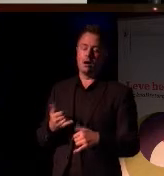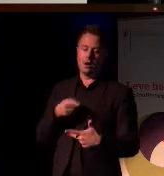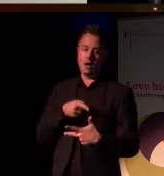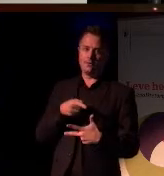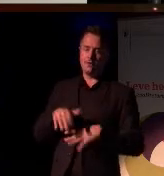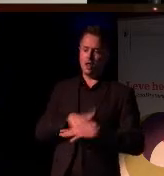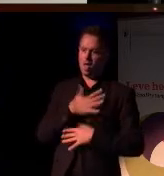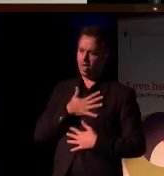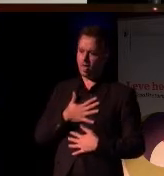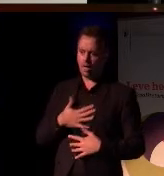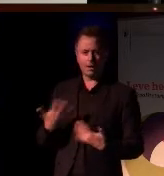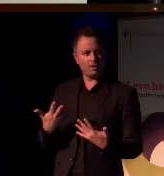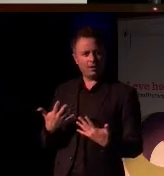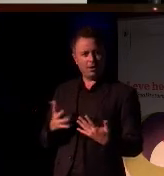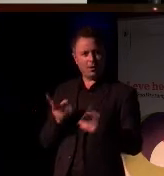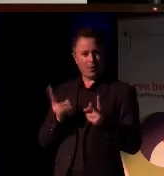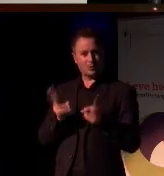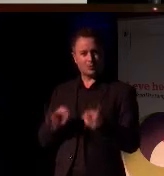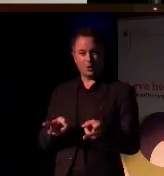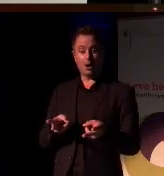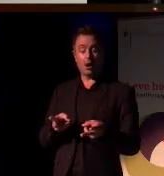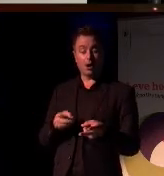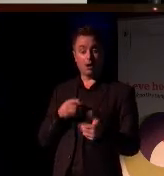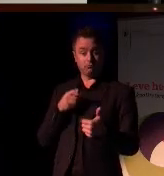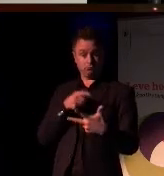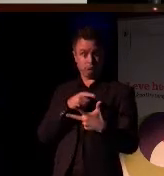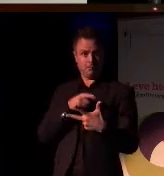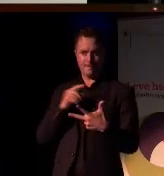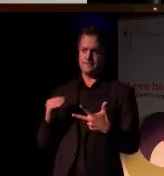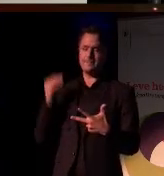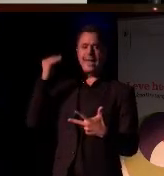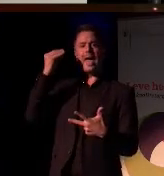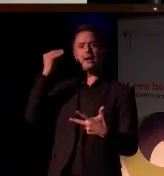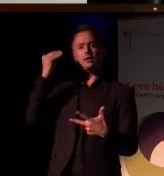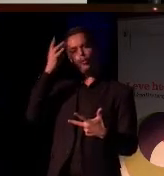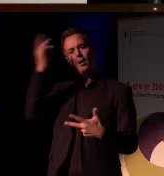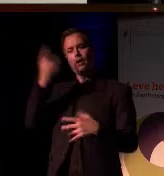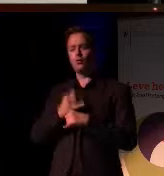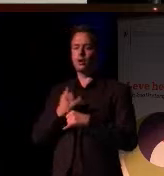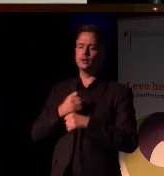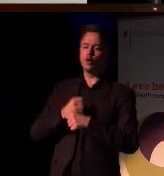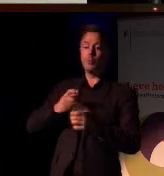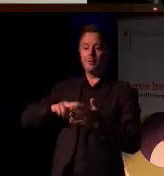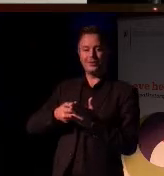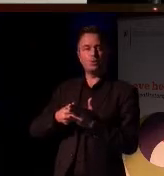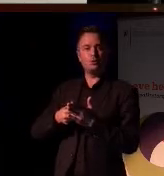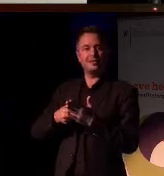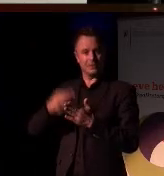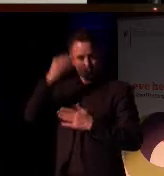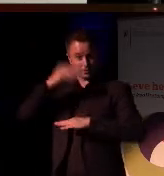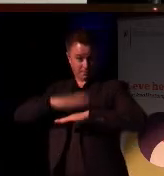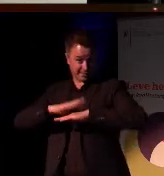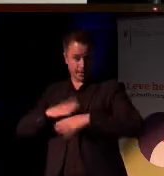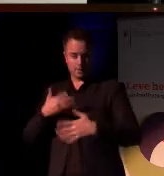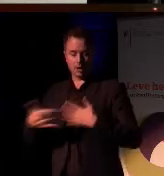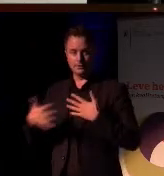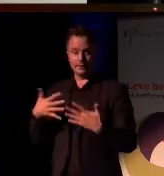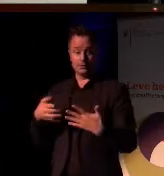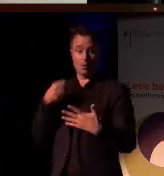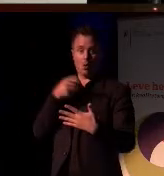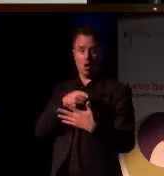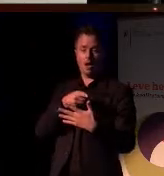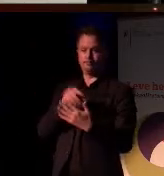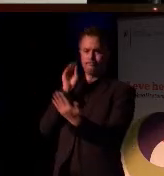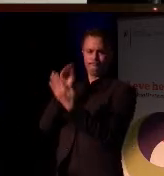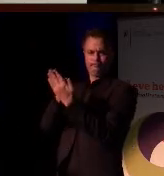kraftig, og så hadde han mye mer kompetanse I forhold til det å jobbe metodisk med kunnskapsbasert praksis. Så han satte seg et mål.